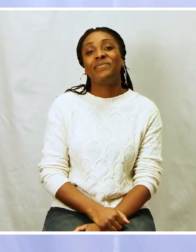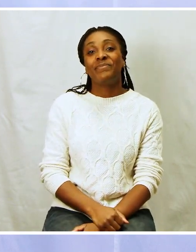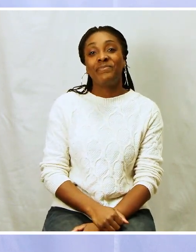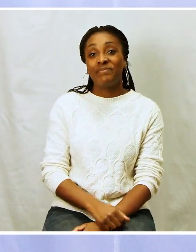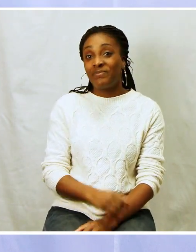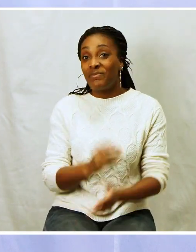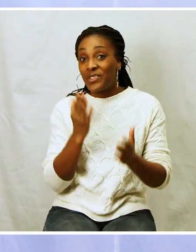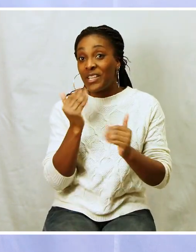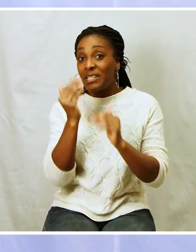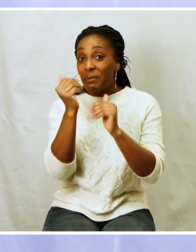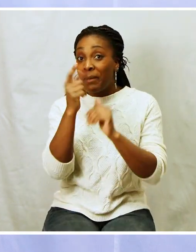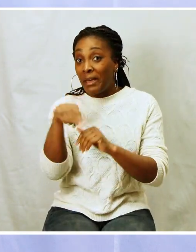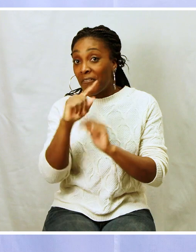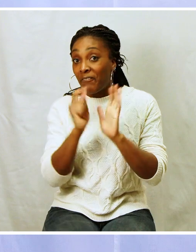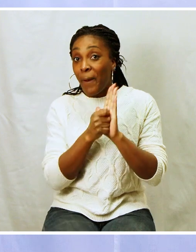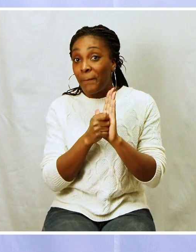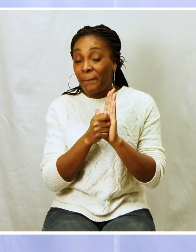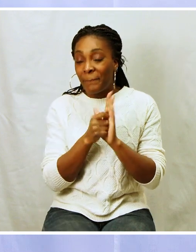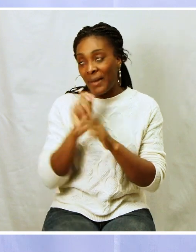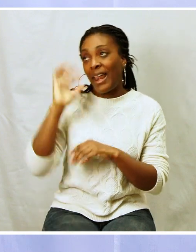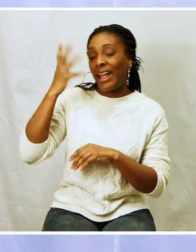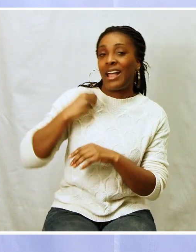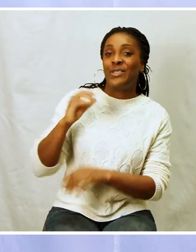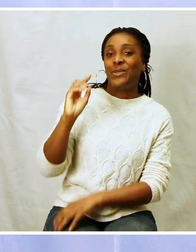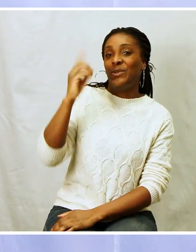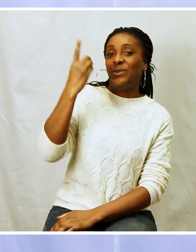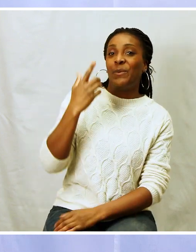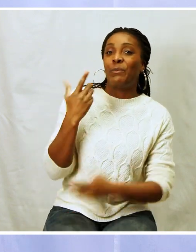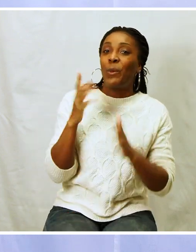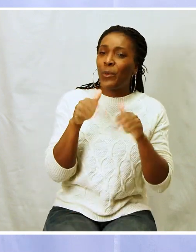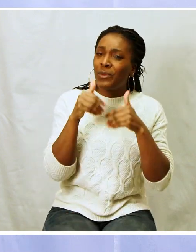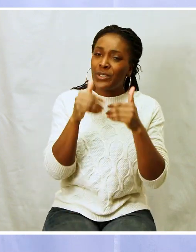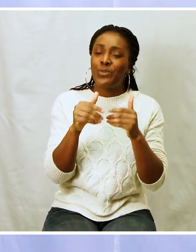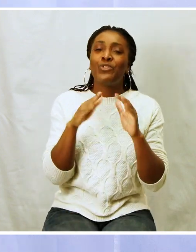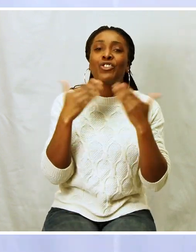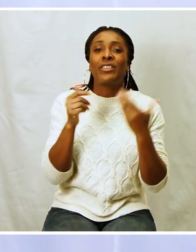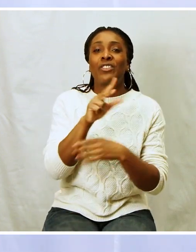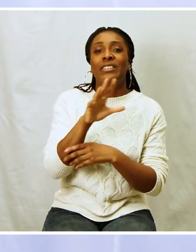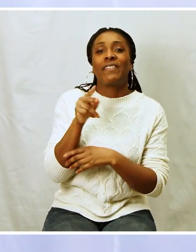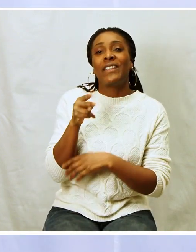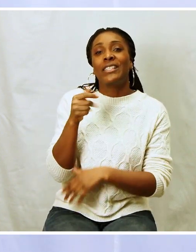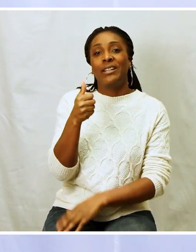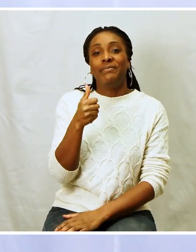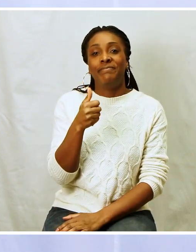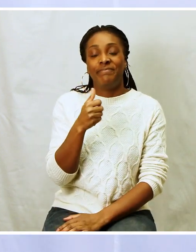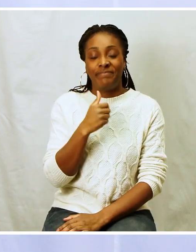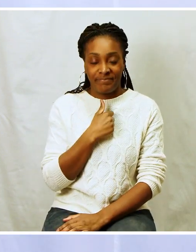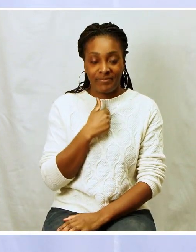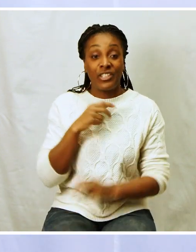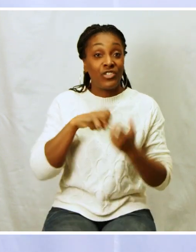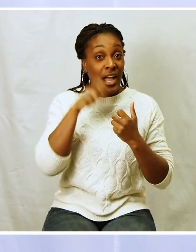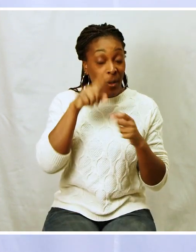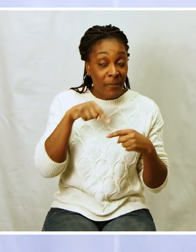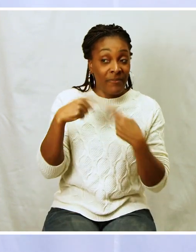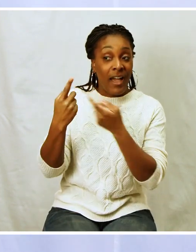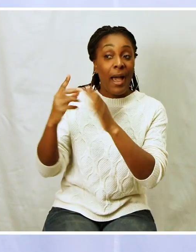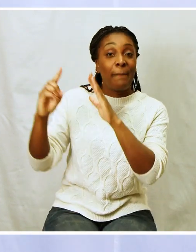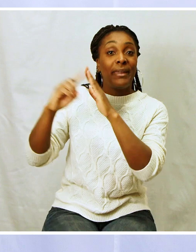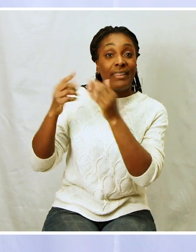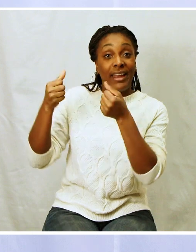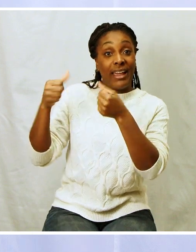j'espère que vous allez bien par la grâce de Dieu. Toujours Genèse 35 verset 1, Dieu dit à Jacob, lève-toi, monte à Béthel et